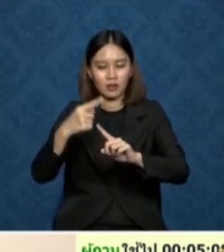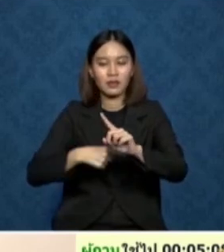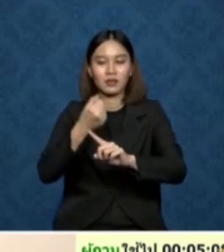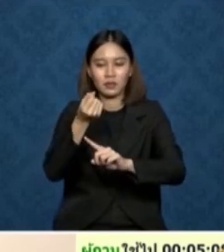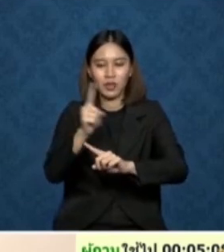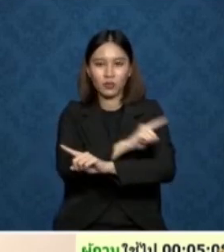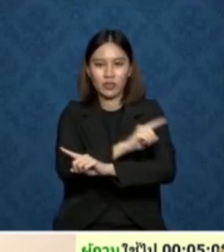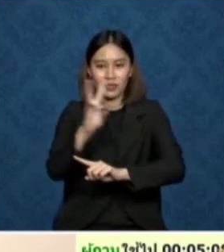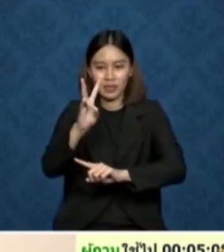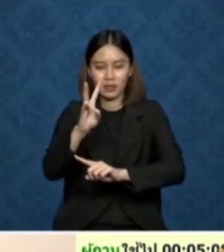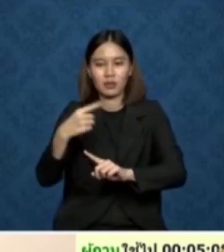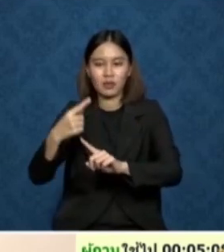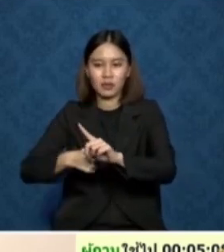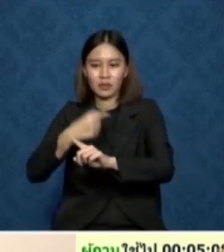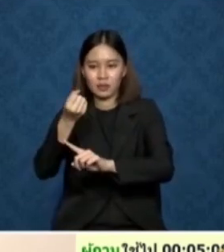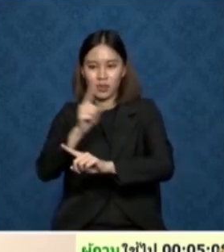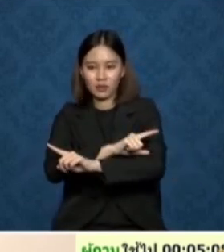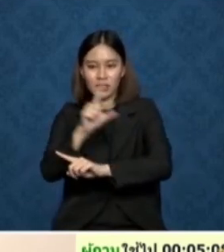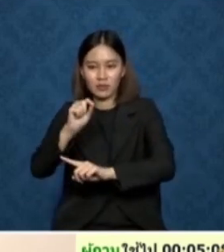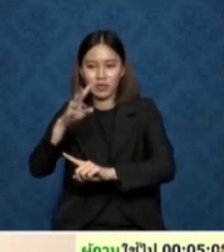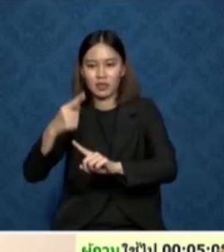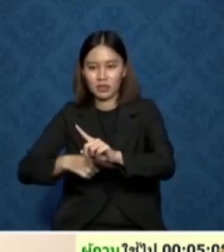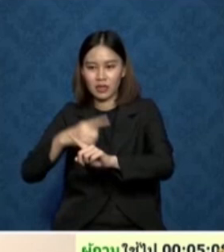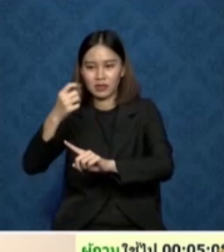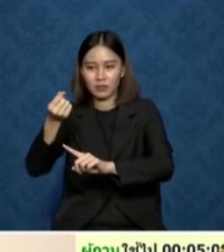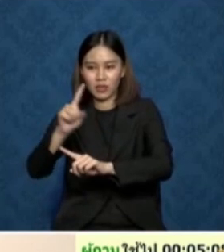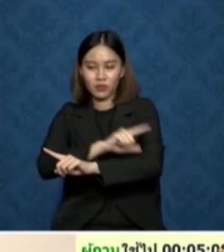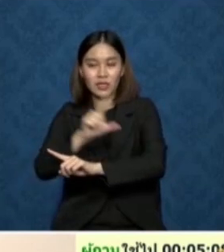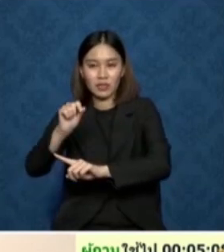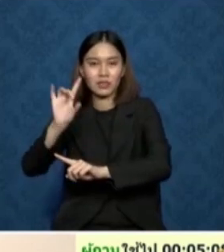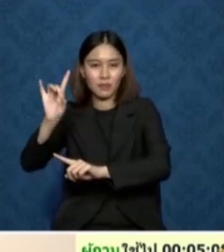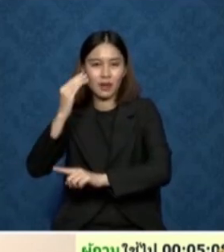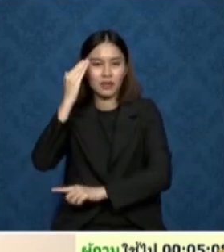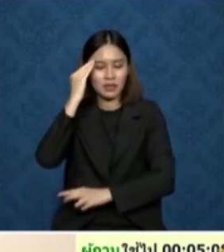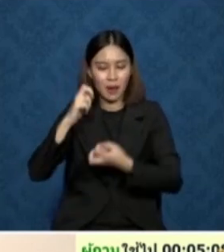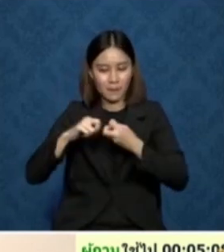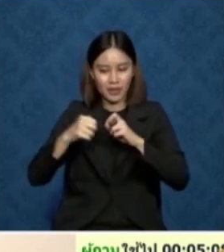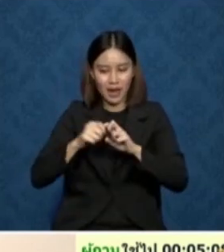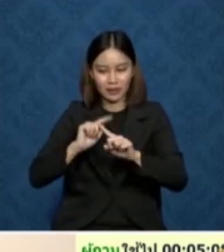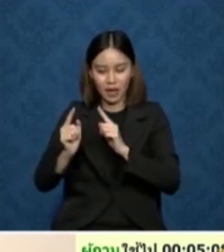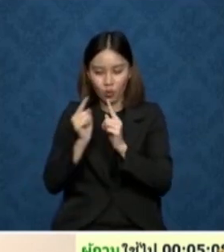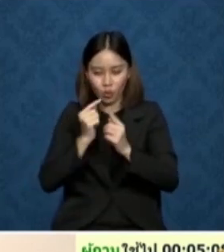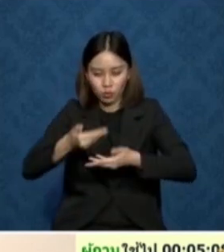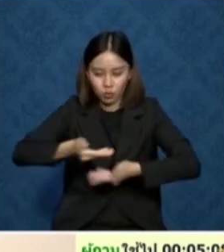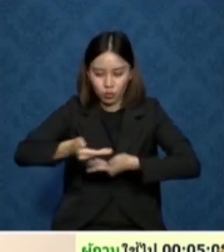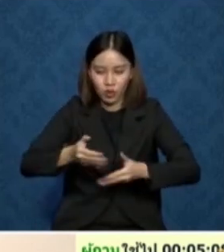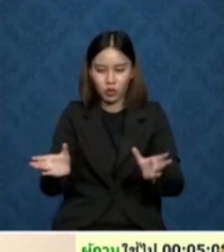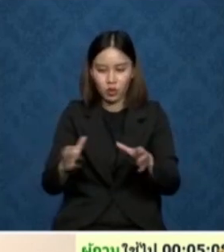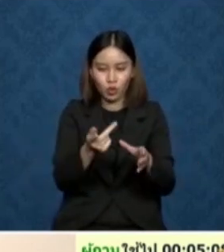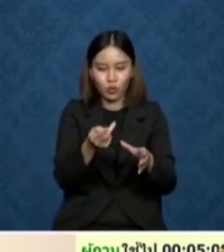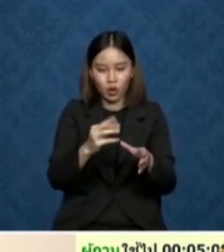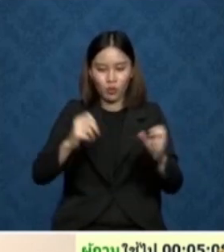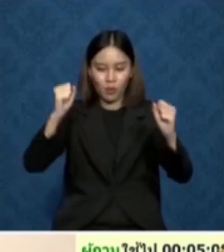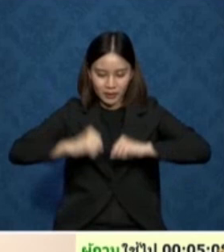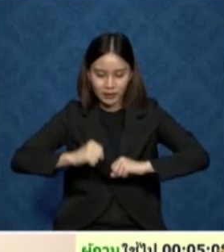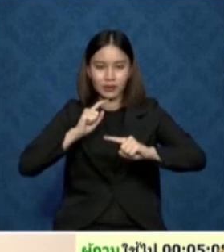7 พิศภา ศกา ศิกา แล้วก็ 28 พิศภเรารัรู้ปัหา เราได้ไปคุยกัใคอร์มณแล้เร